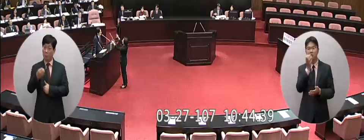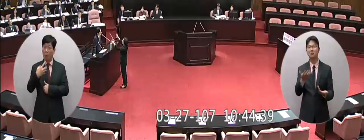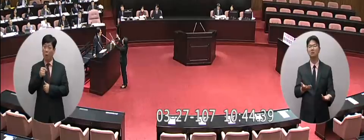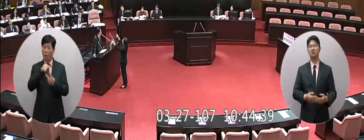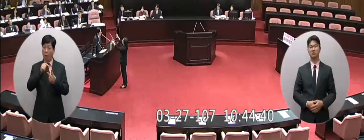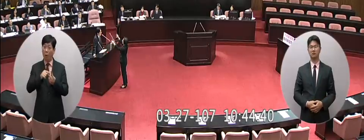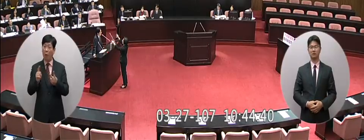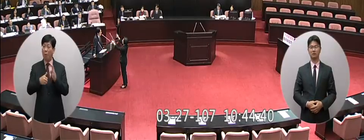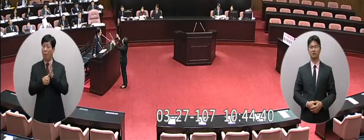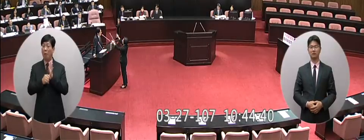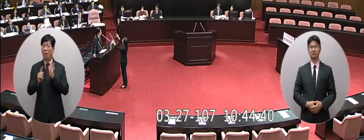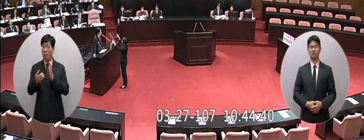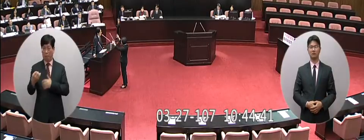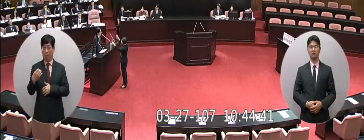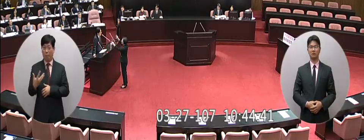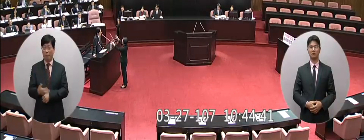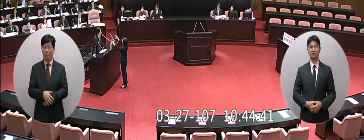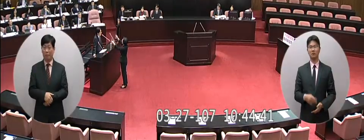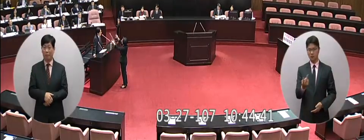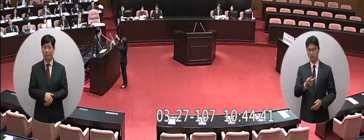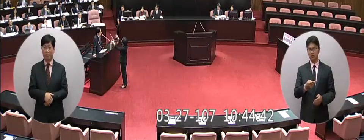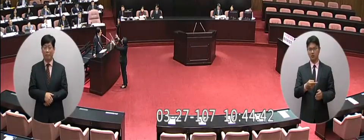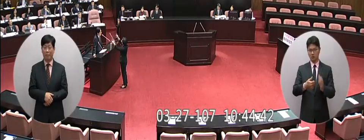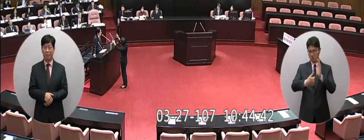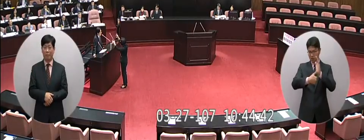我讲这两种煤的名字是什么？